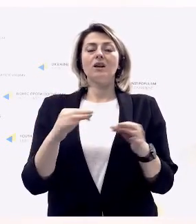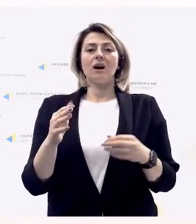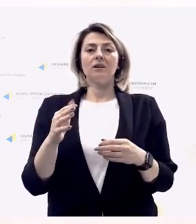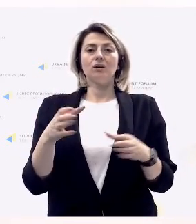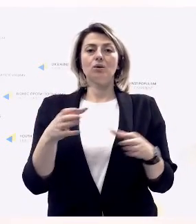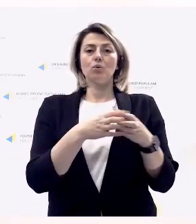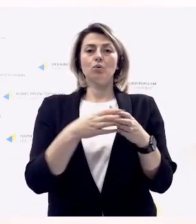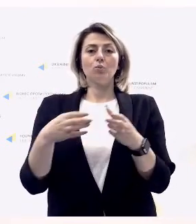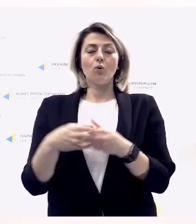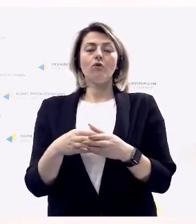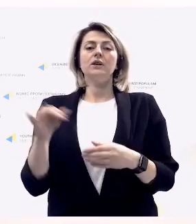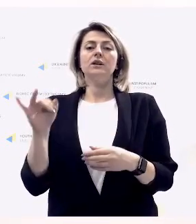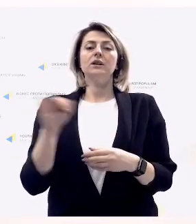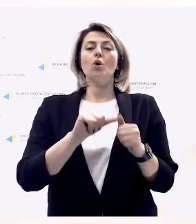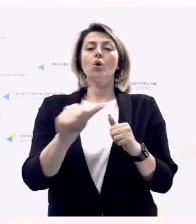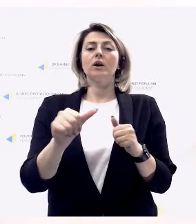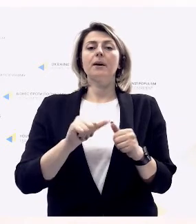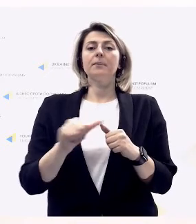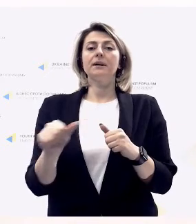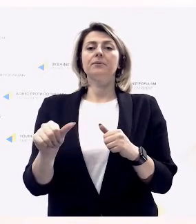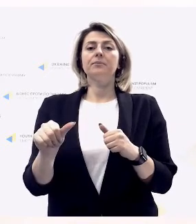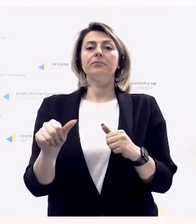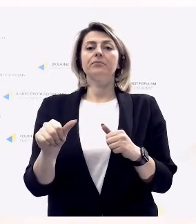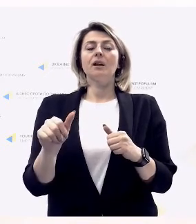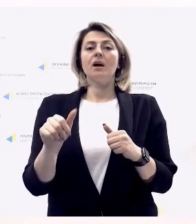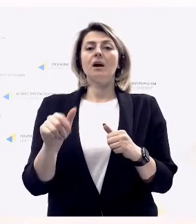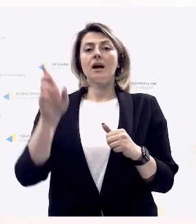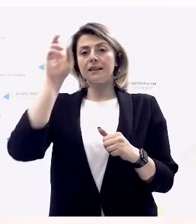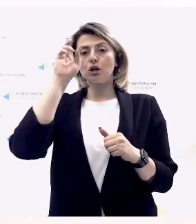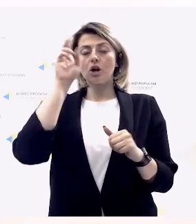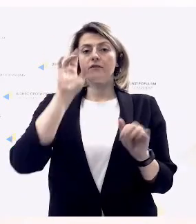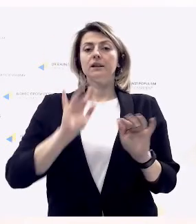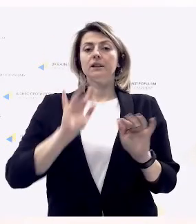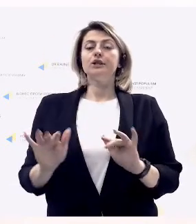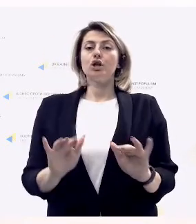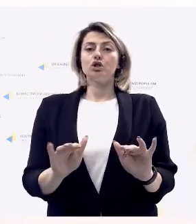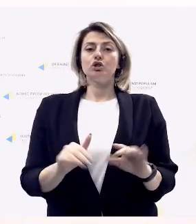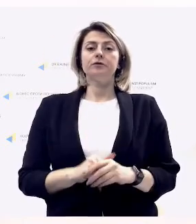і окремих державних діячів,